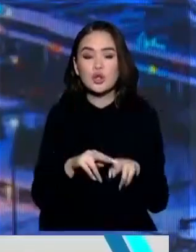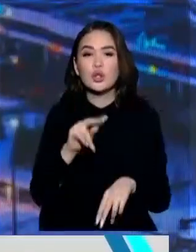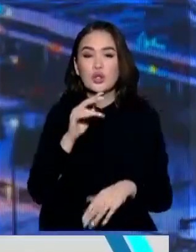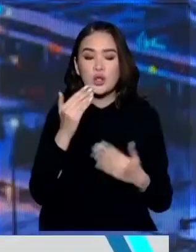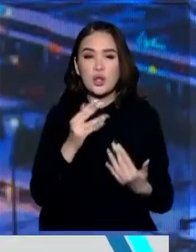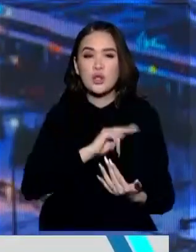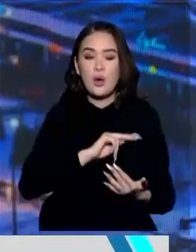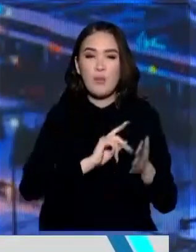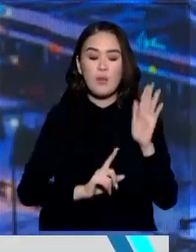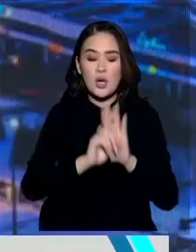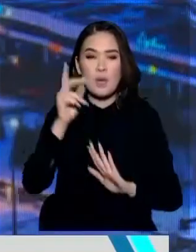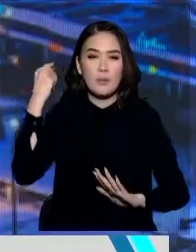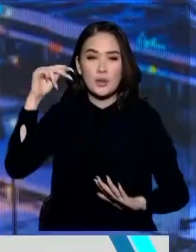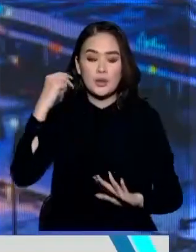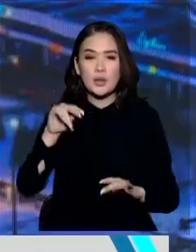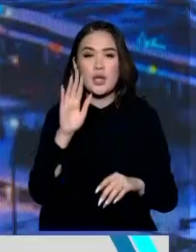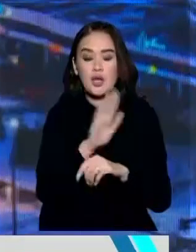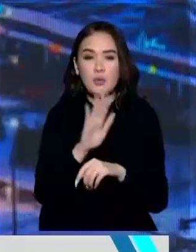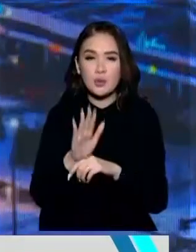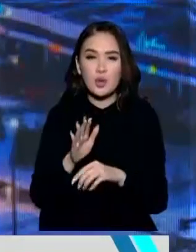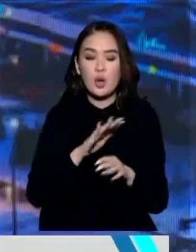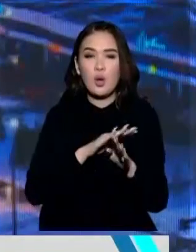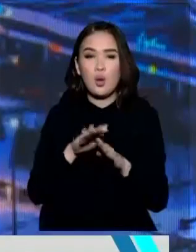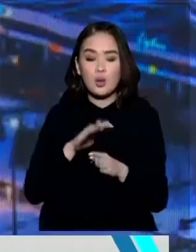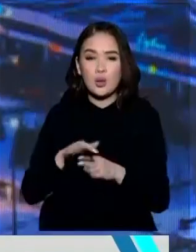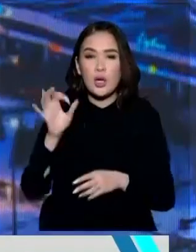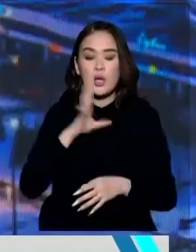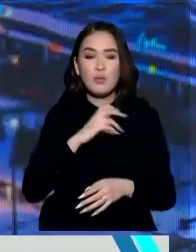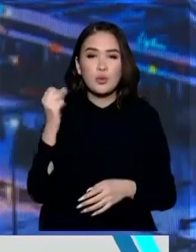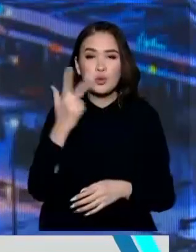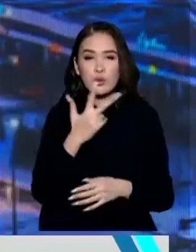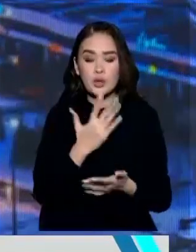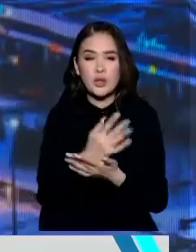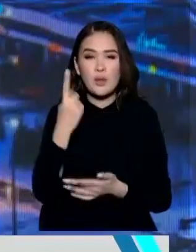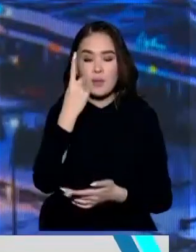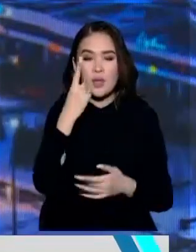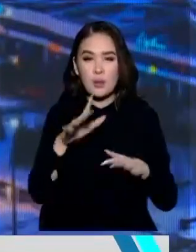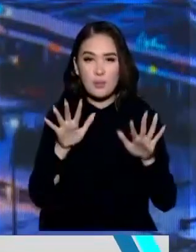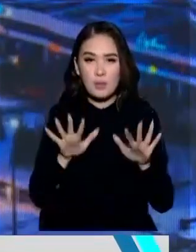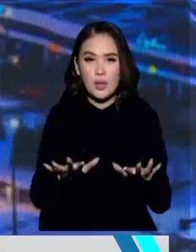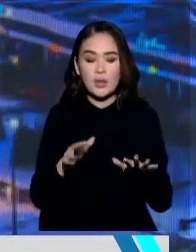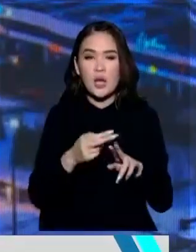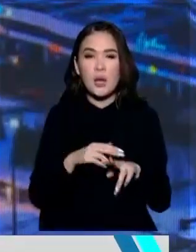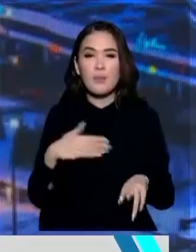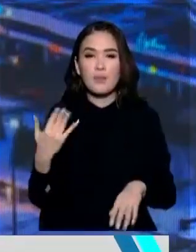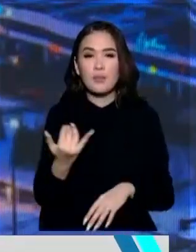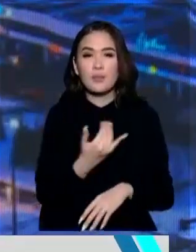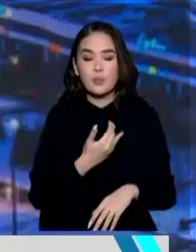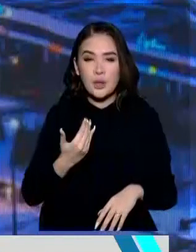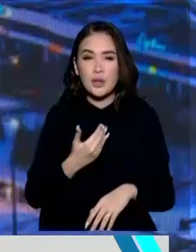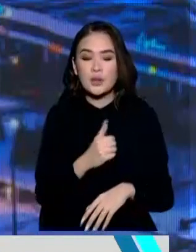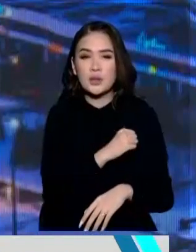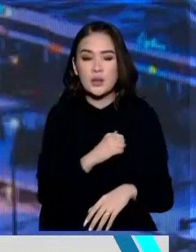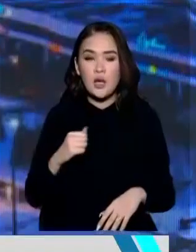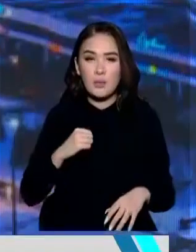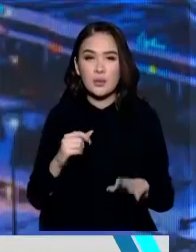Президенттің тікелей тапсырмасымен де, қолдауымен де. Үш негізгі бағыт. Біріншісі, ол енді біз өзіміздің